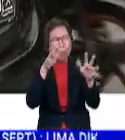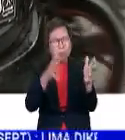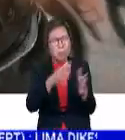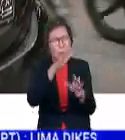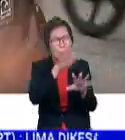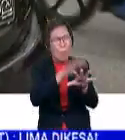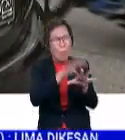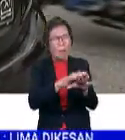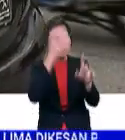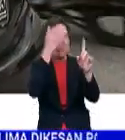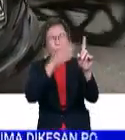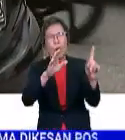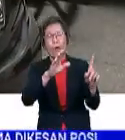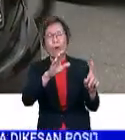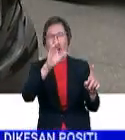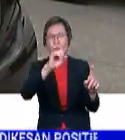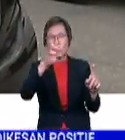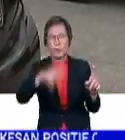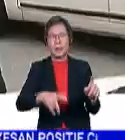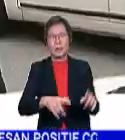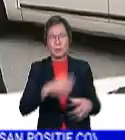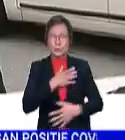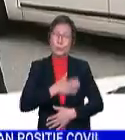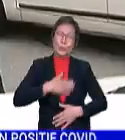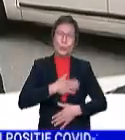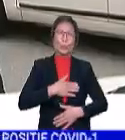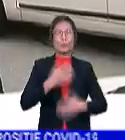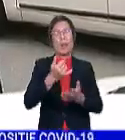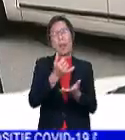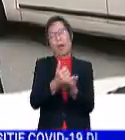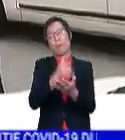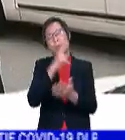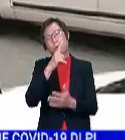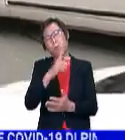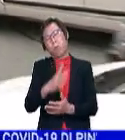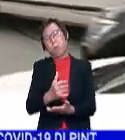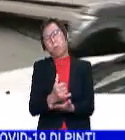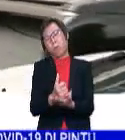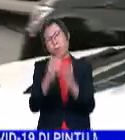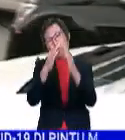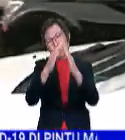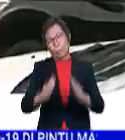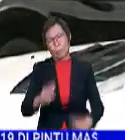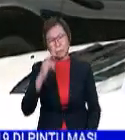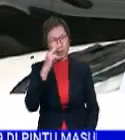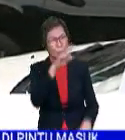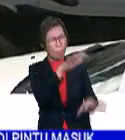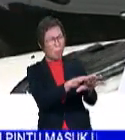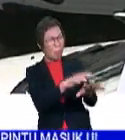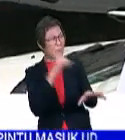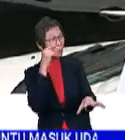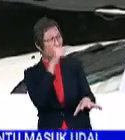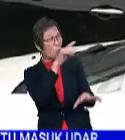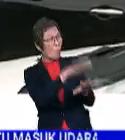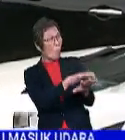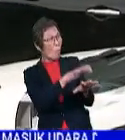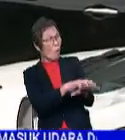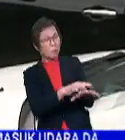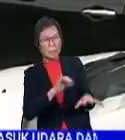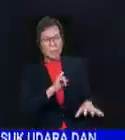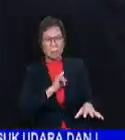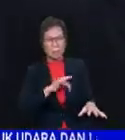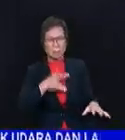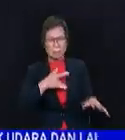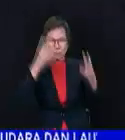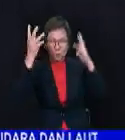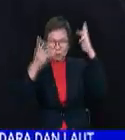dia orang dah seronok agak. Dah lama di rumah boleh lepas. Sebab saya melihat orang dekat sini terlalu ramai kan, sebab tu saya rasa